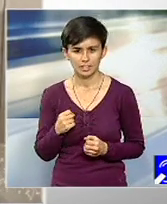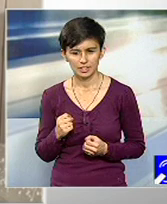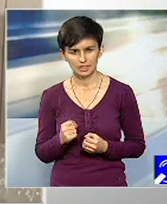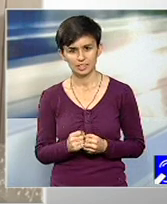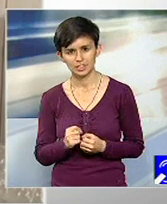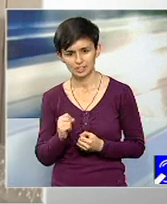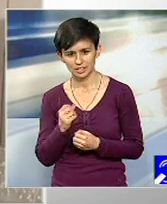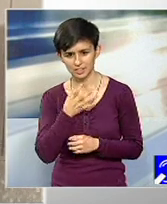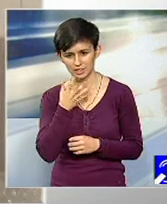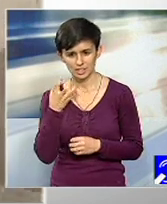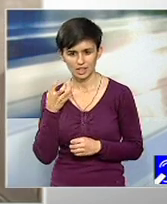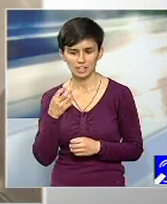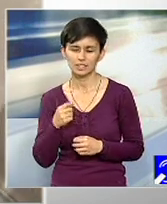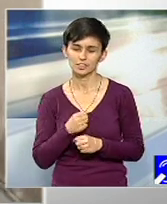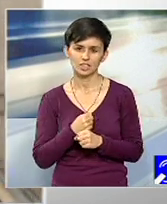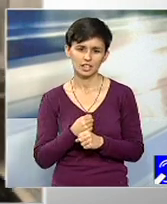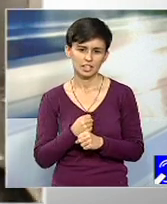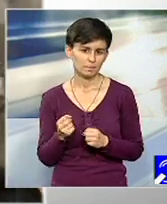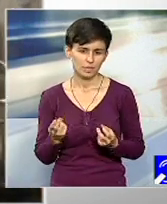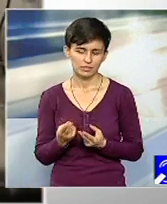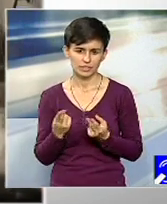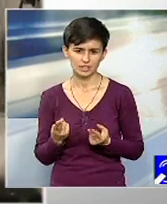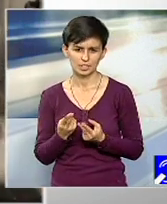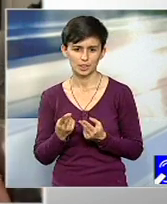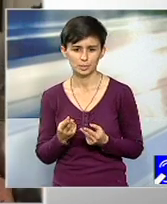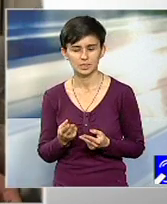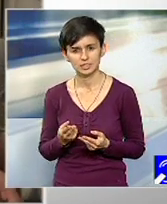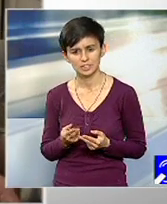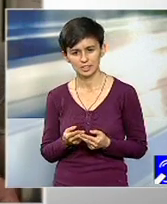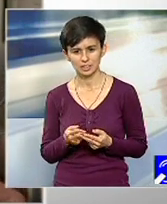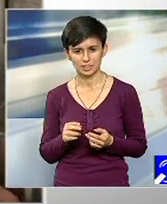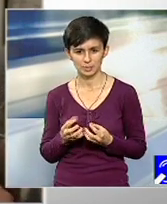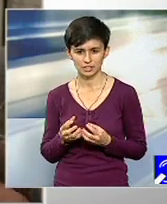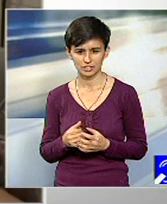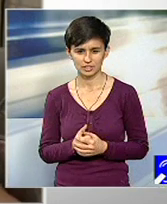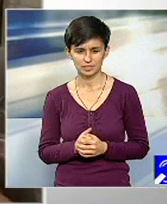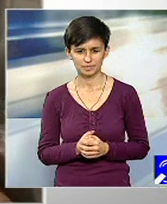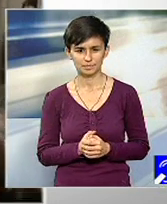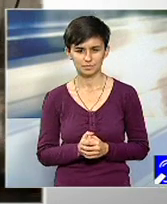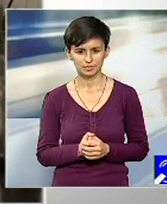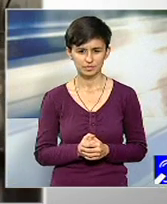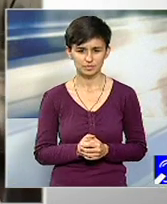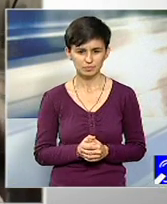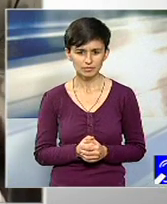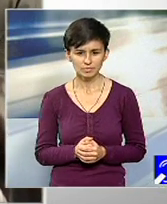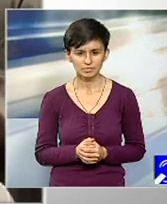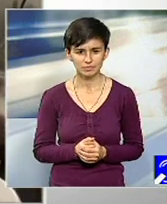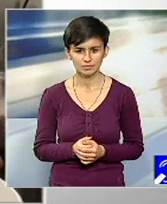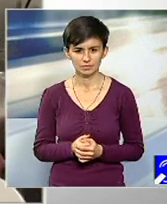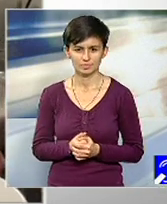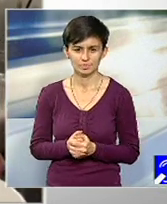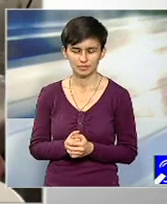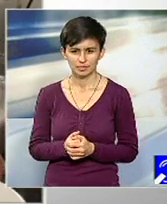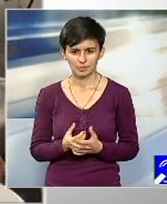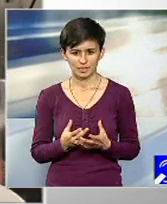și atunci foarte repede ele se încoace și pe o parte și pe alta. Le vom muta în această farfurie, nu? Da. Facem